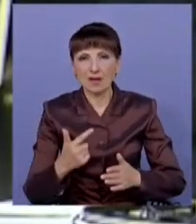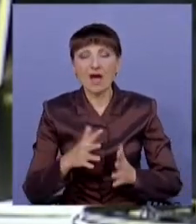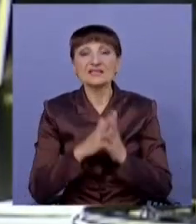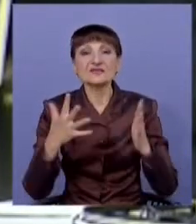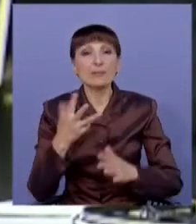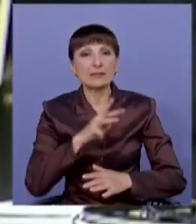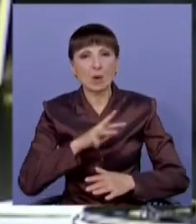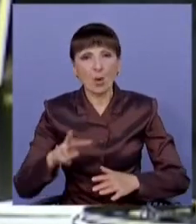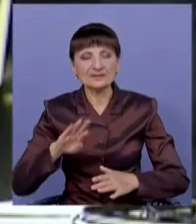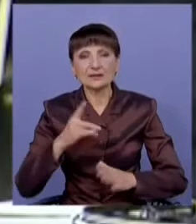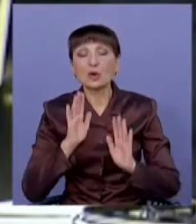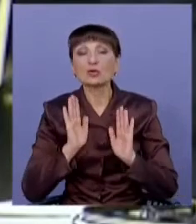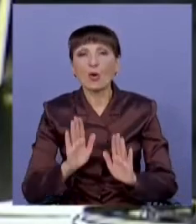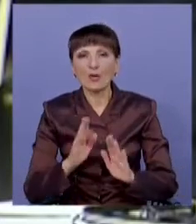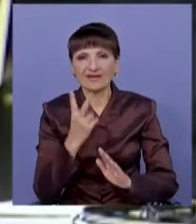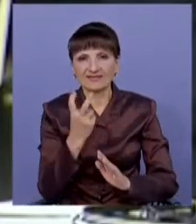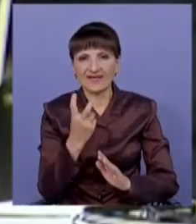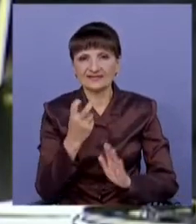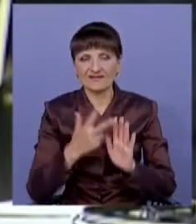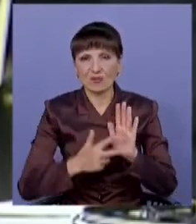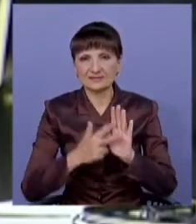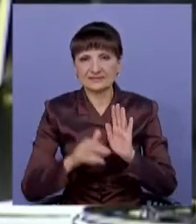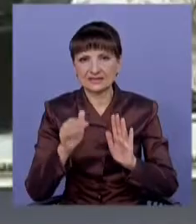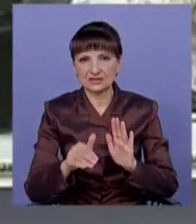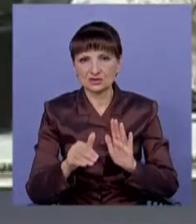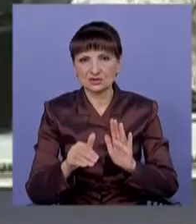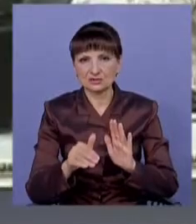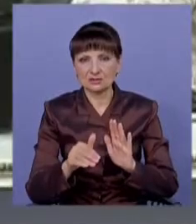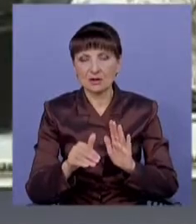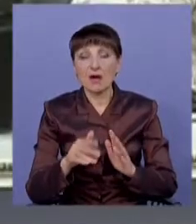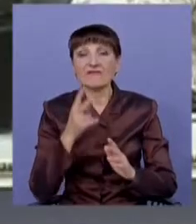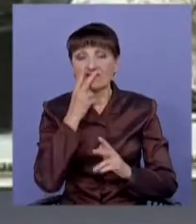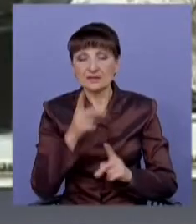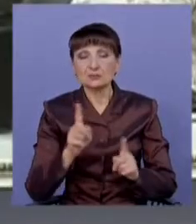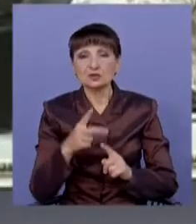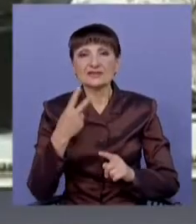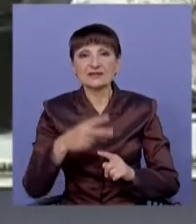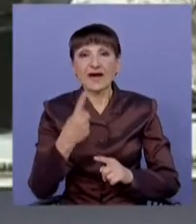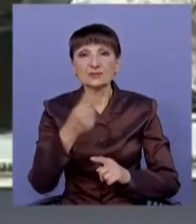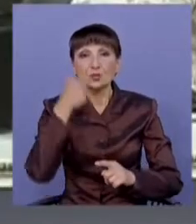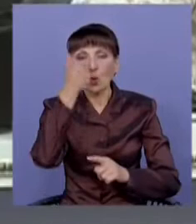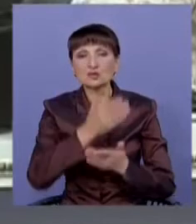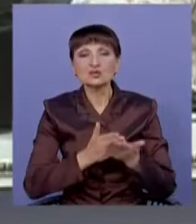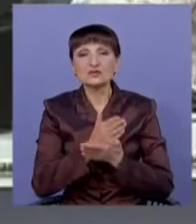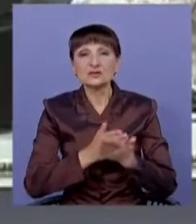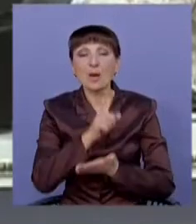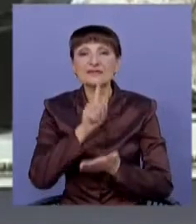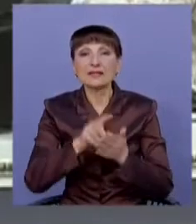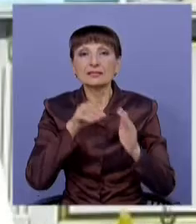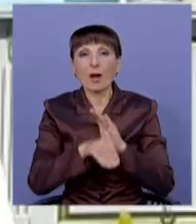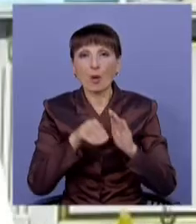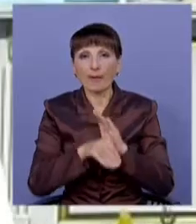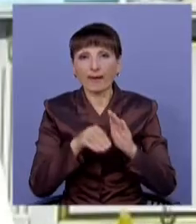5 миллионов тенге только всего у 282 тысяч человек. То есть мы видим, что за 21 год существования обязательного